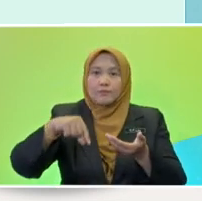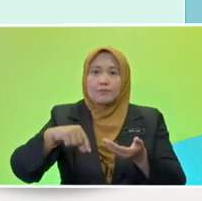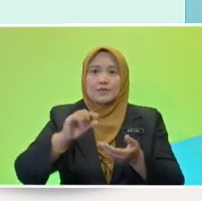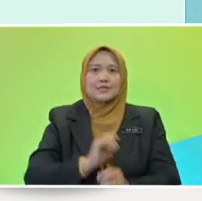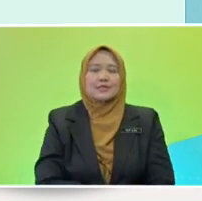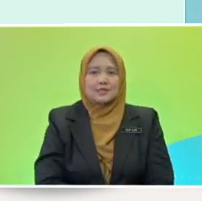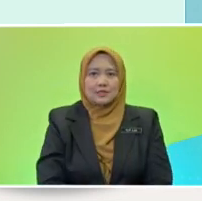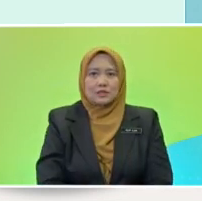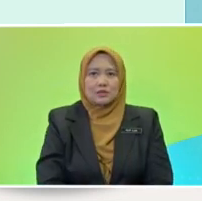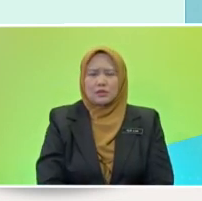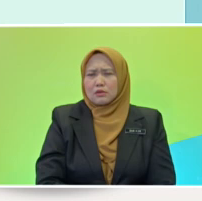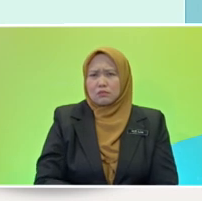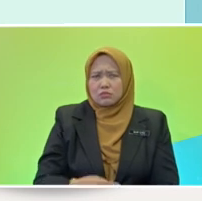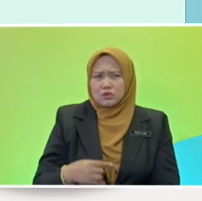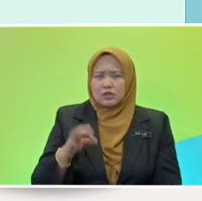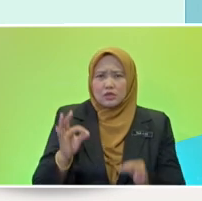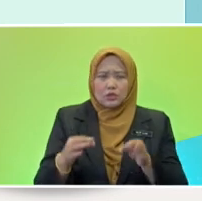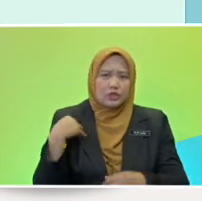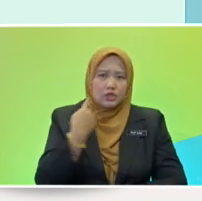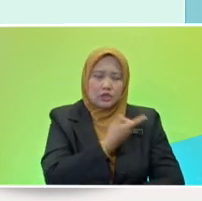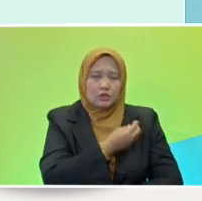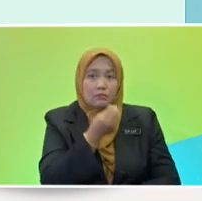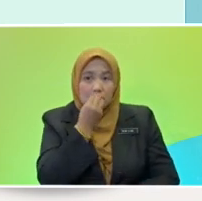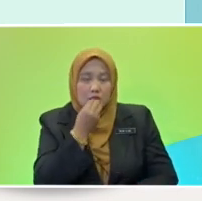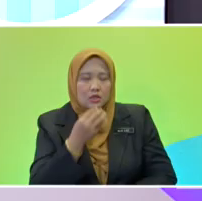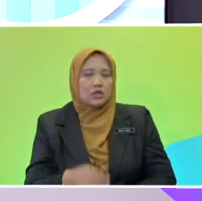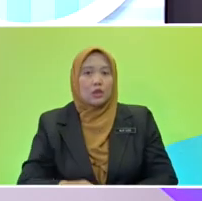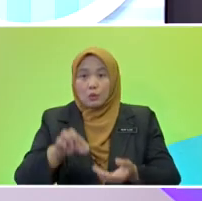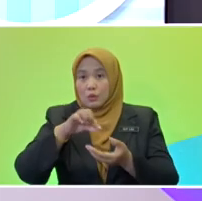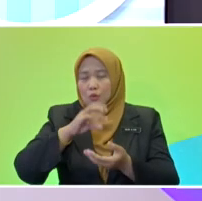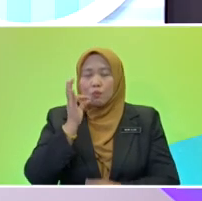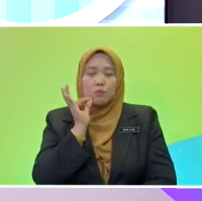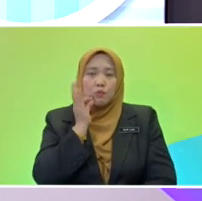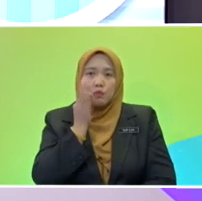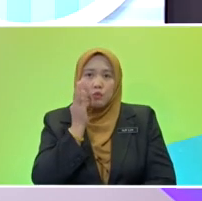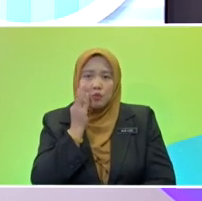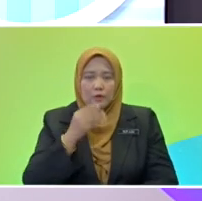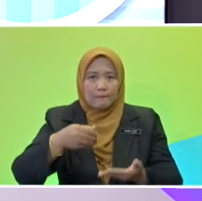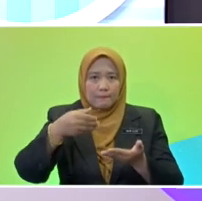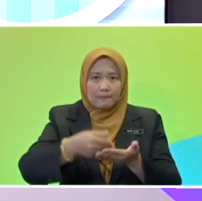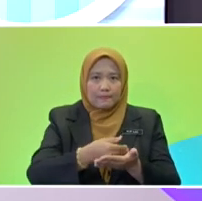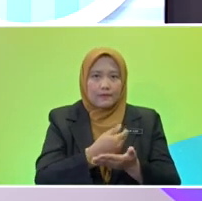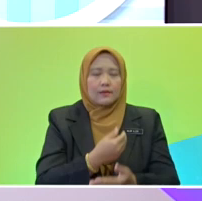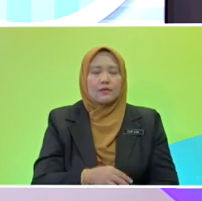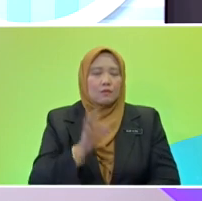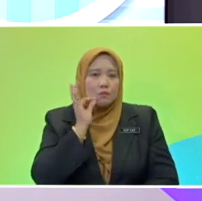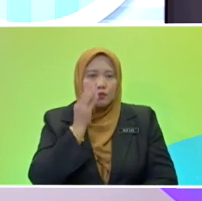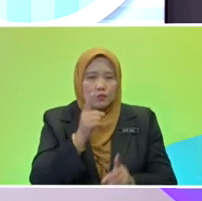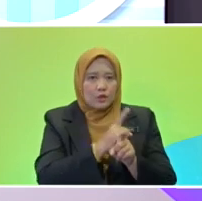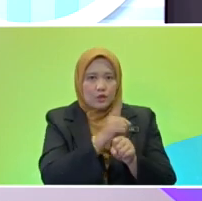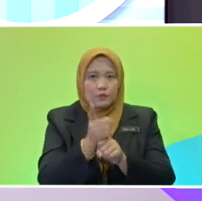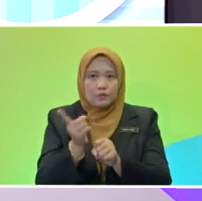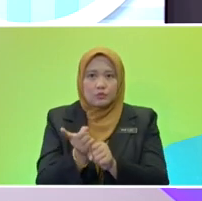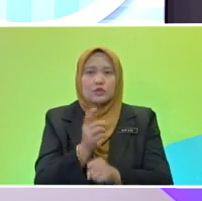benih yang kita makan contoh buah manggis buah rambutan buah durian buah bulasan itu semuanya